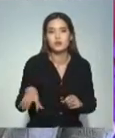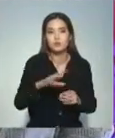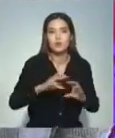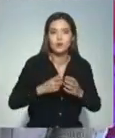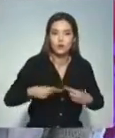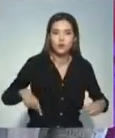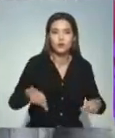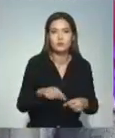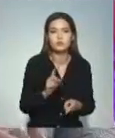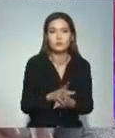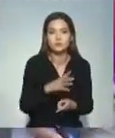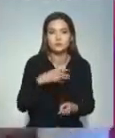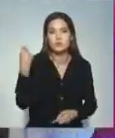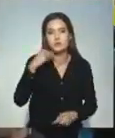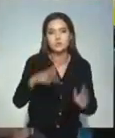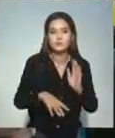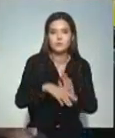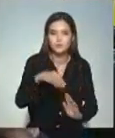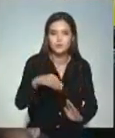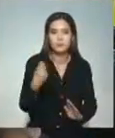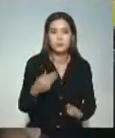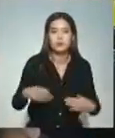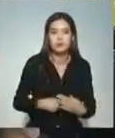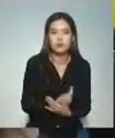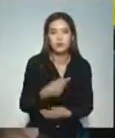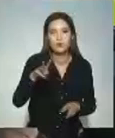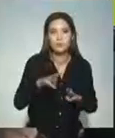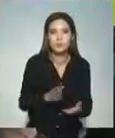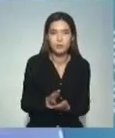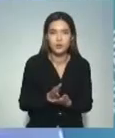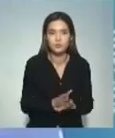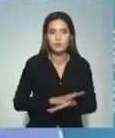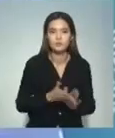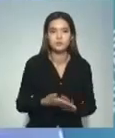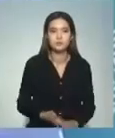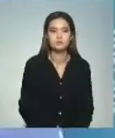Он убежден, что президентские выборы открыли новую политическую эпоху.